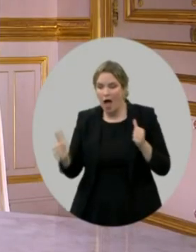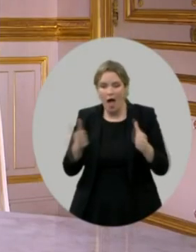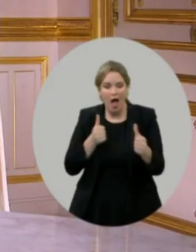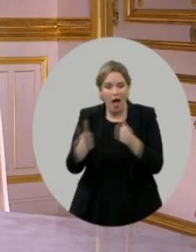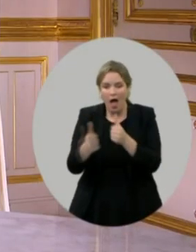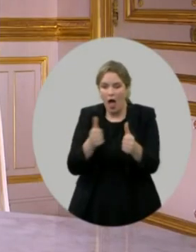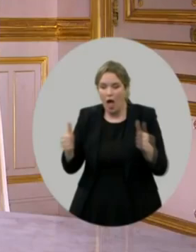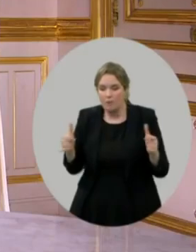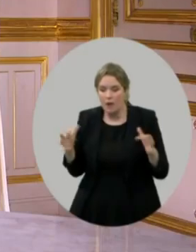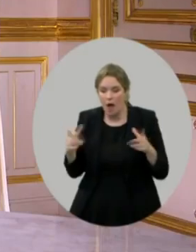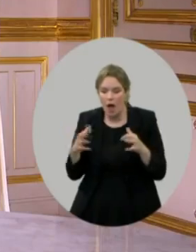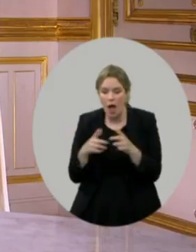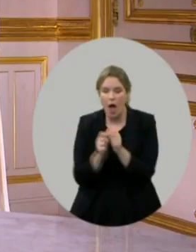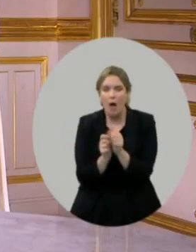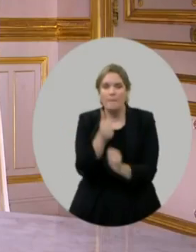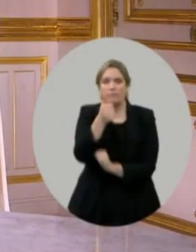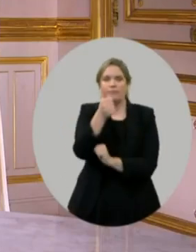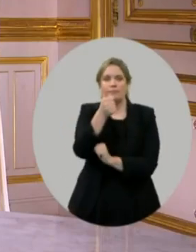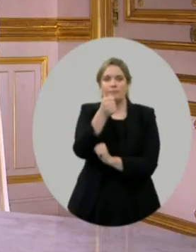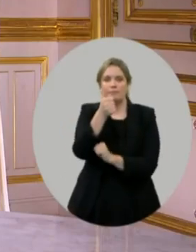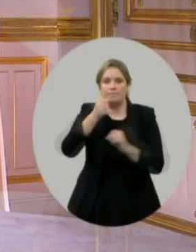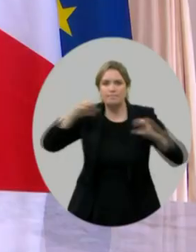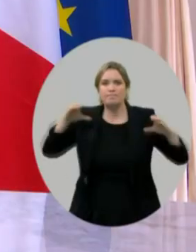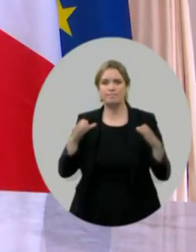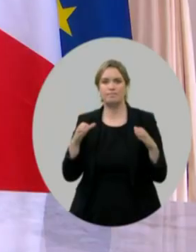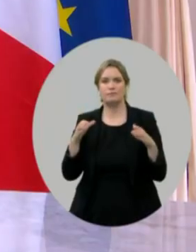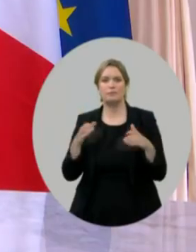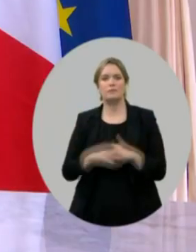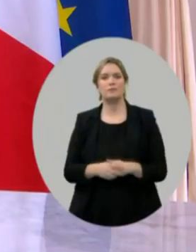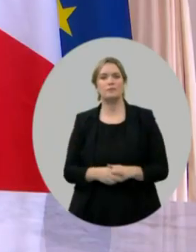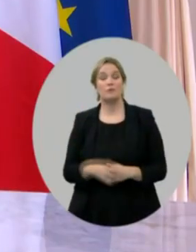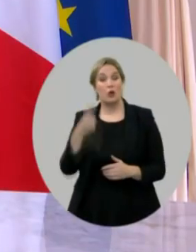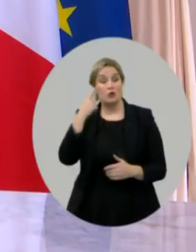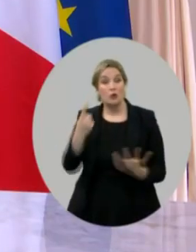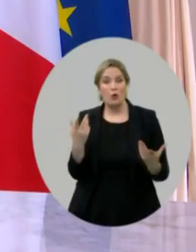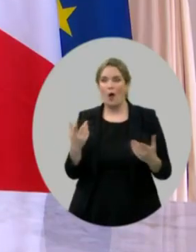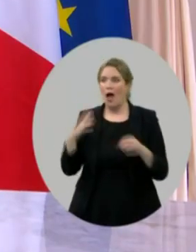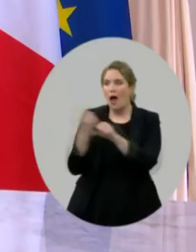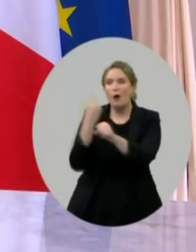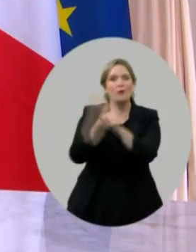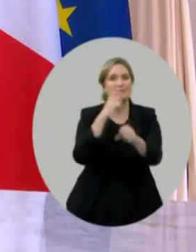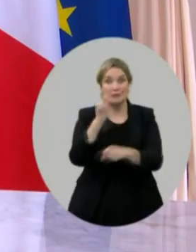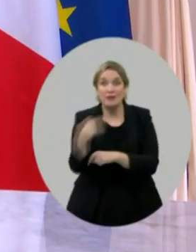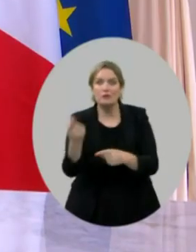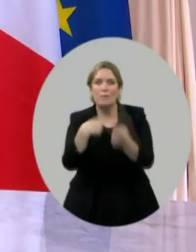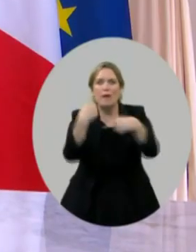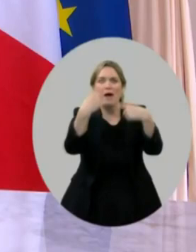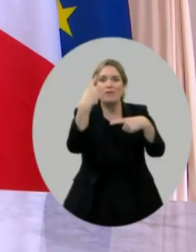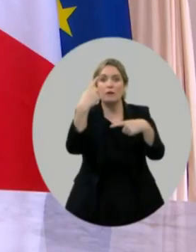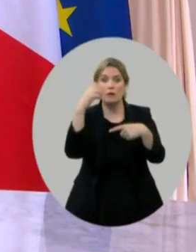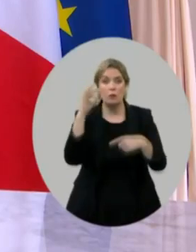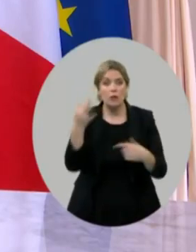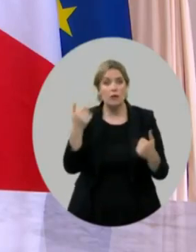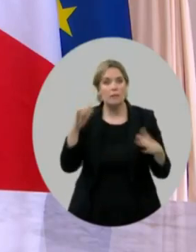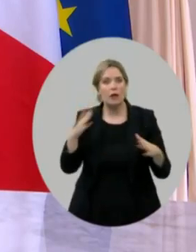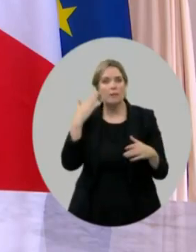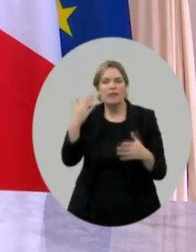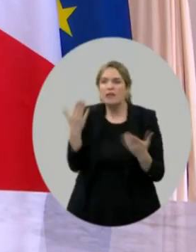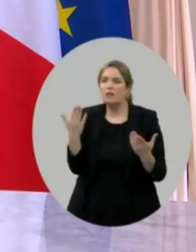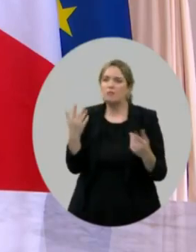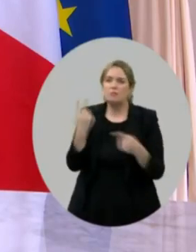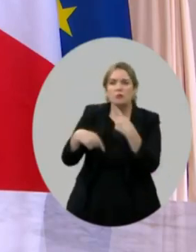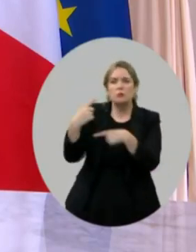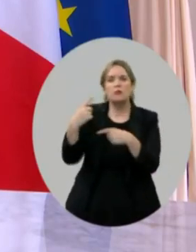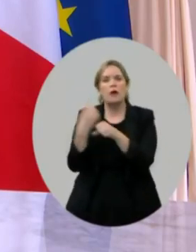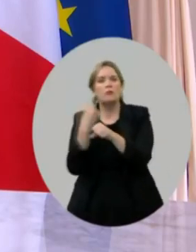nous tient ensemble. Je crois dans la réussite, dans les succès. Mais que valent ces succès s'ils ne sont, en quelque